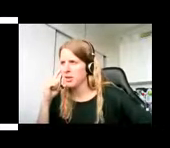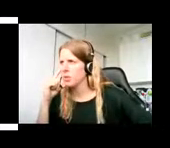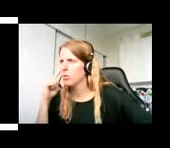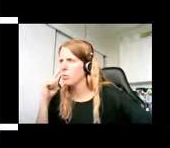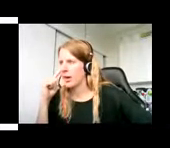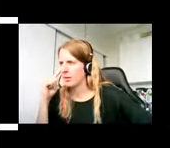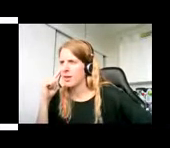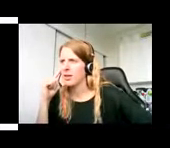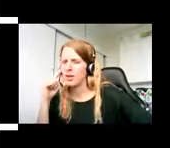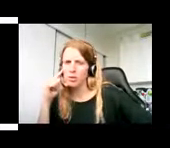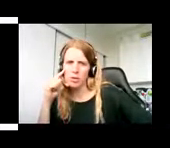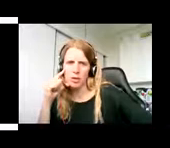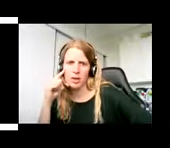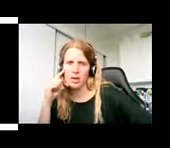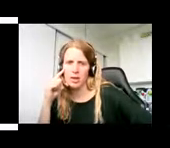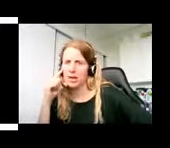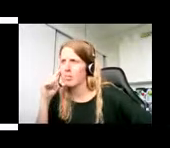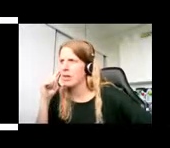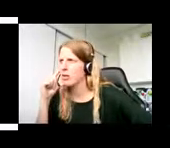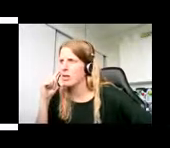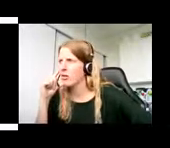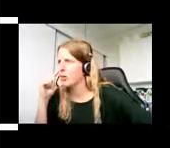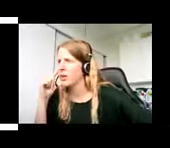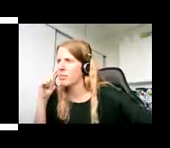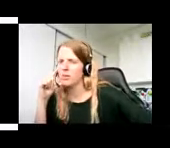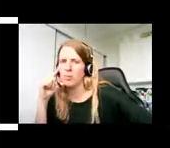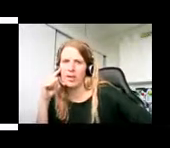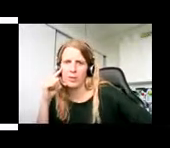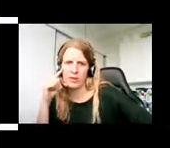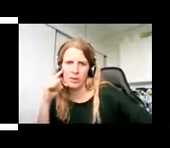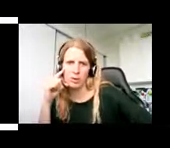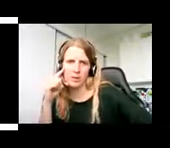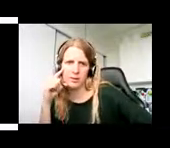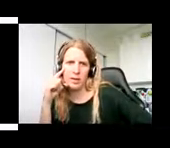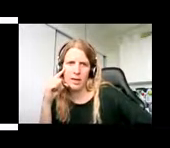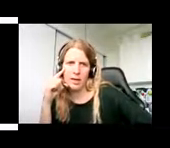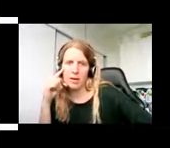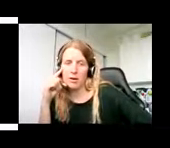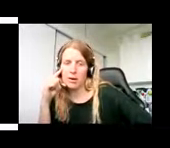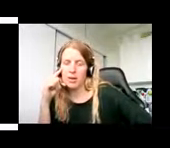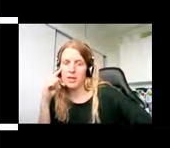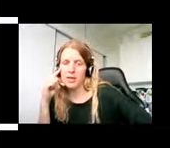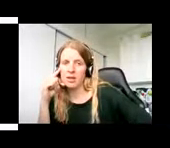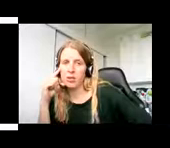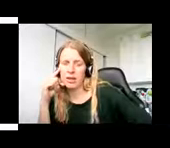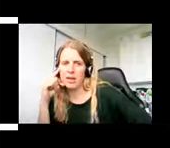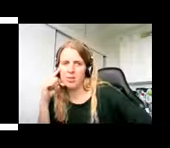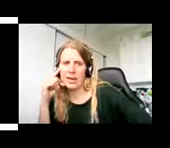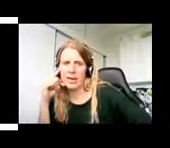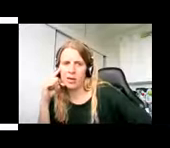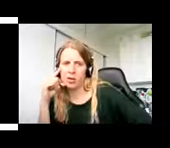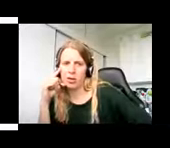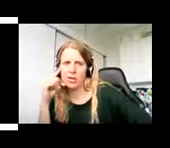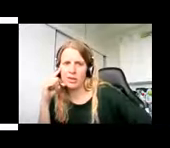Alleszins uitstappen, bekijk het kader heel goed, en maak de nodige afspraken met de plaats waar je naartoe gaat. Dan even hier